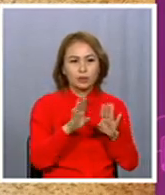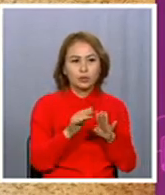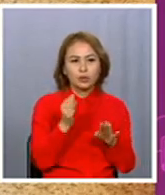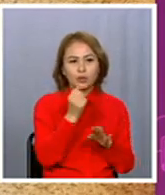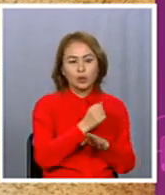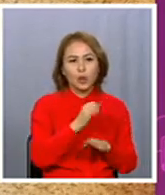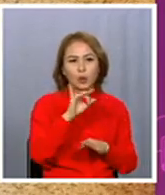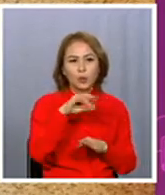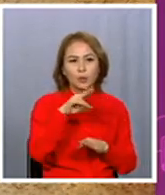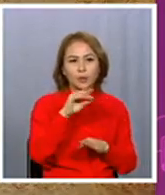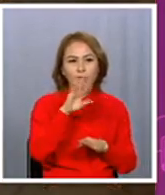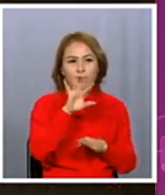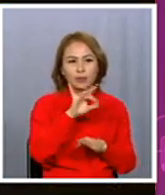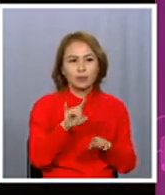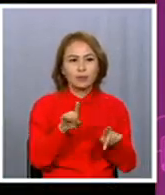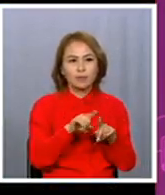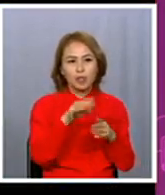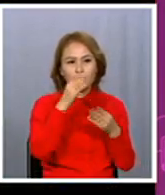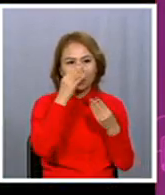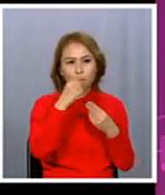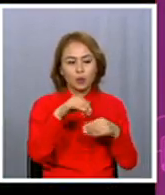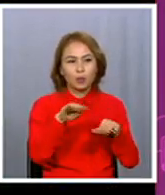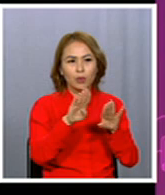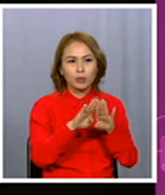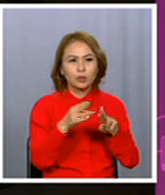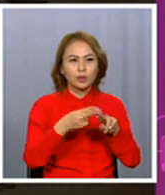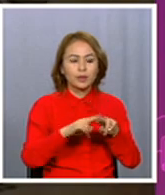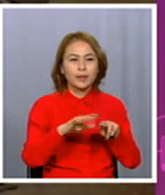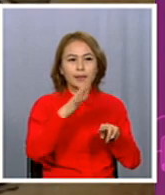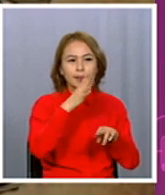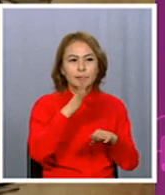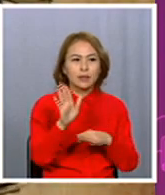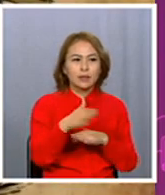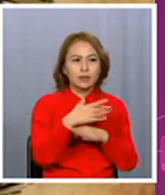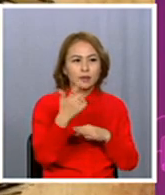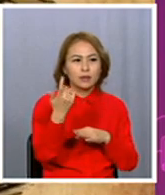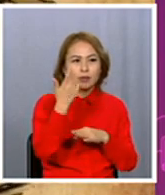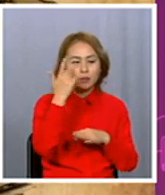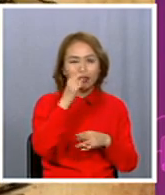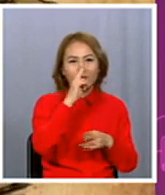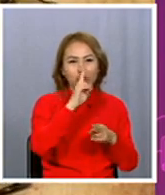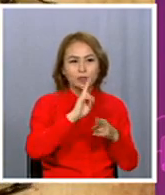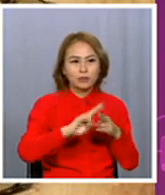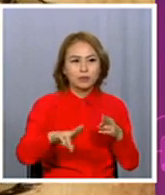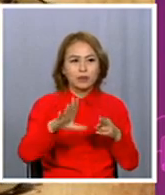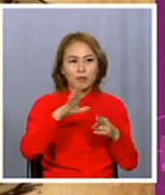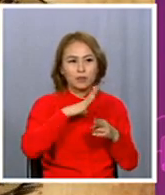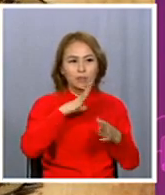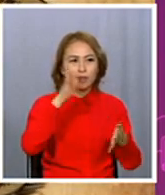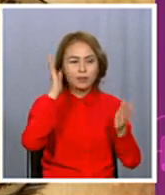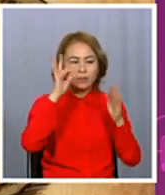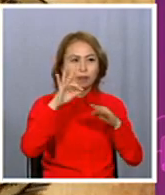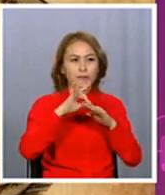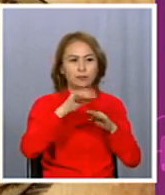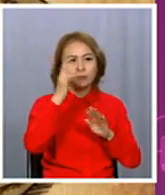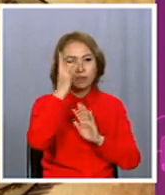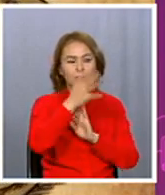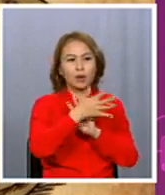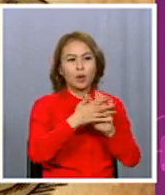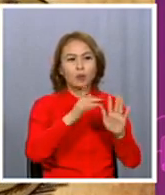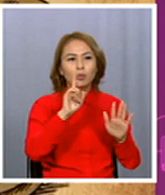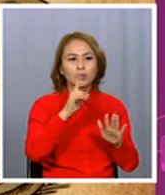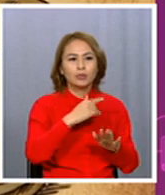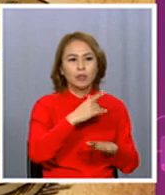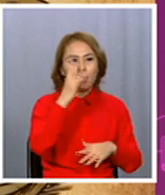Юпитер көкжиектен ізім қайым жоқ болады. Сол кезде керуен иесі бүкіл есектерін ажалға айдап алып келгенін түсінеді. Өйткені олар